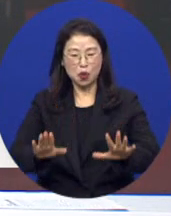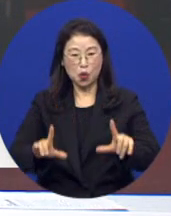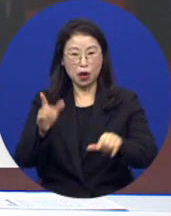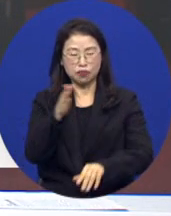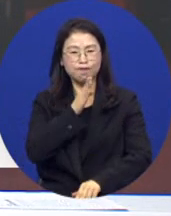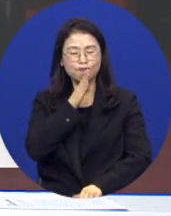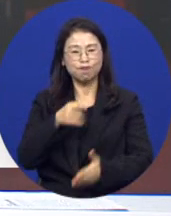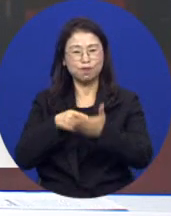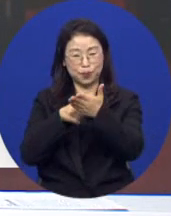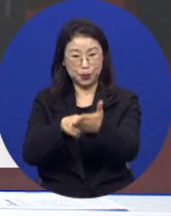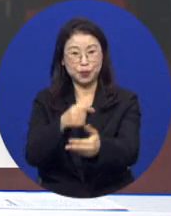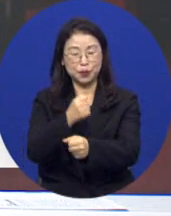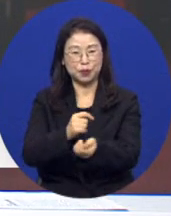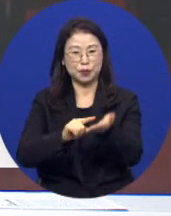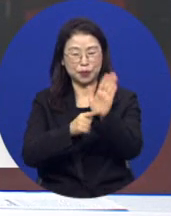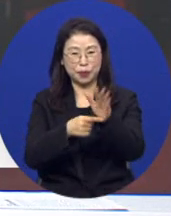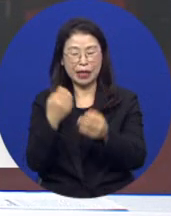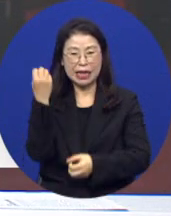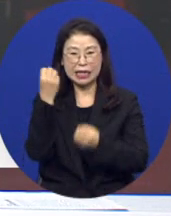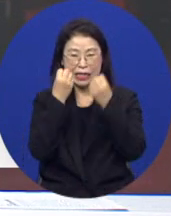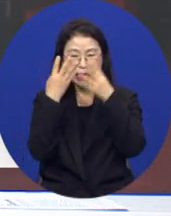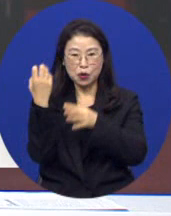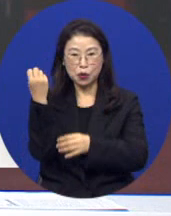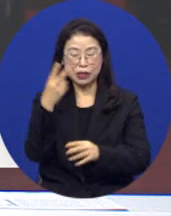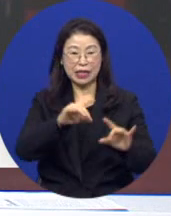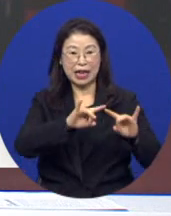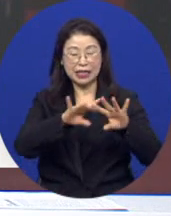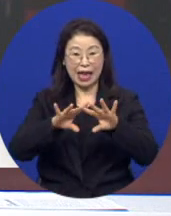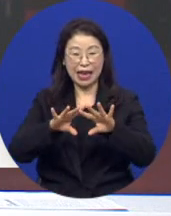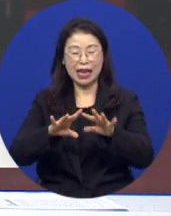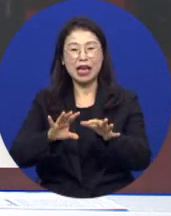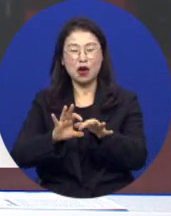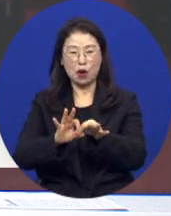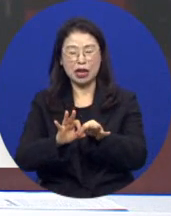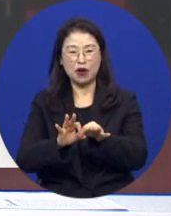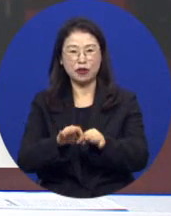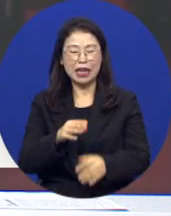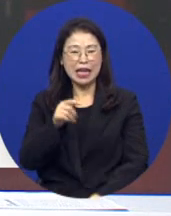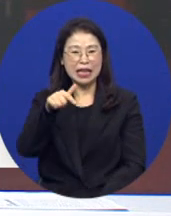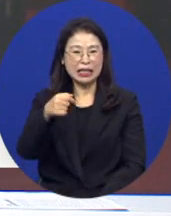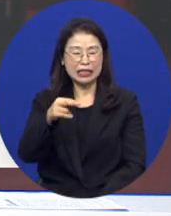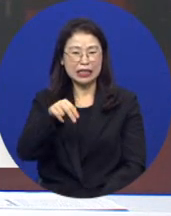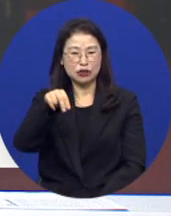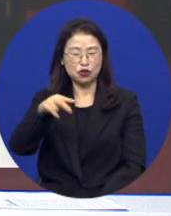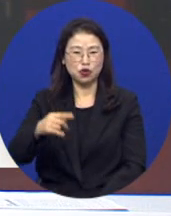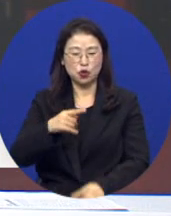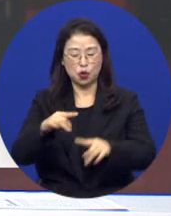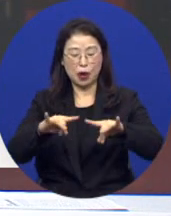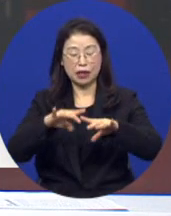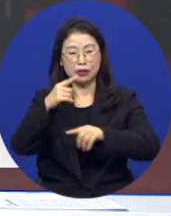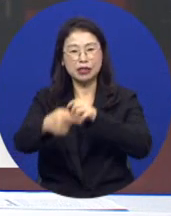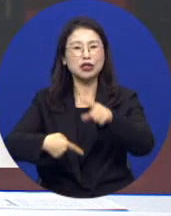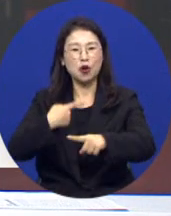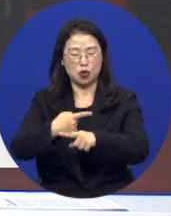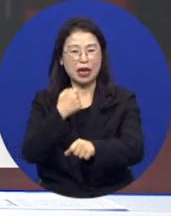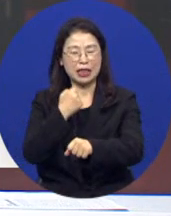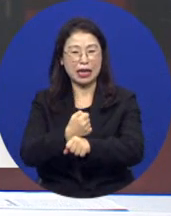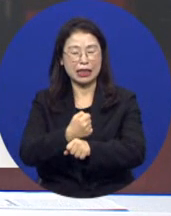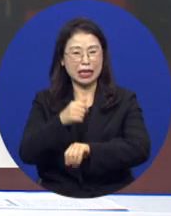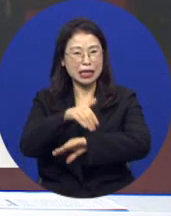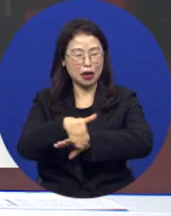추진하겠다고 밝혔습니다. 신재생에너지로 만드는 그린 수소로 에너지를 전환하겠다는 구상도